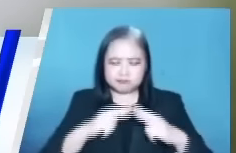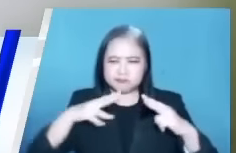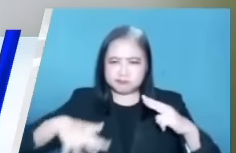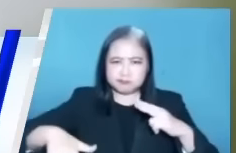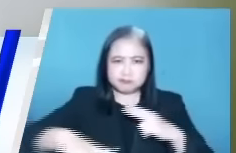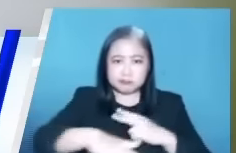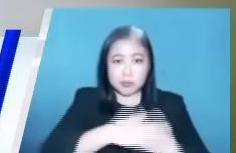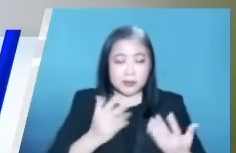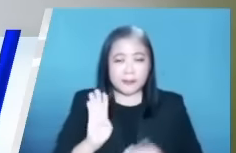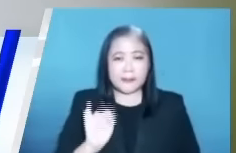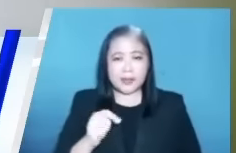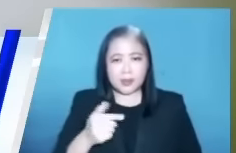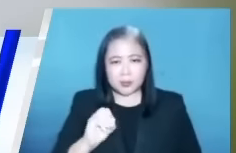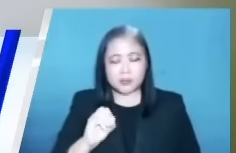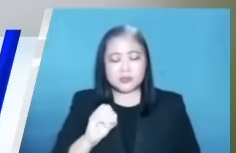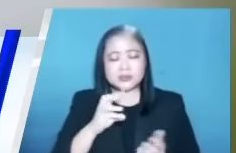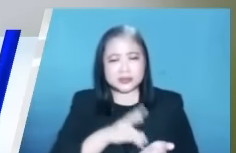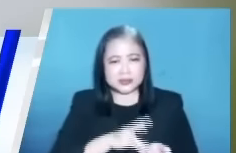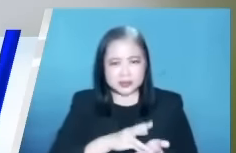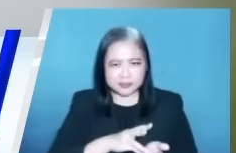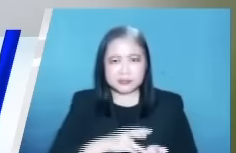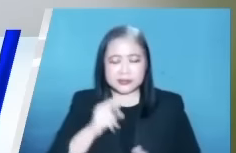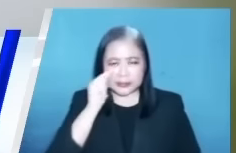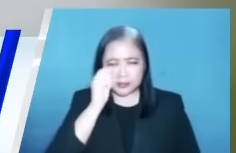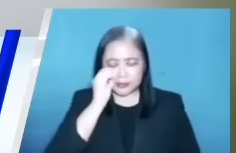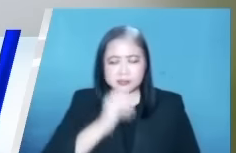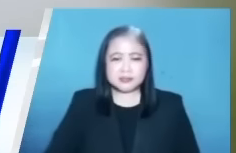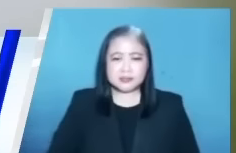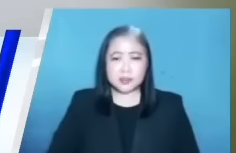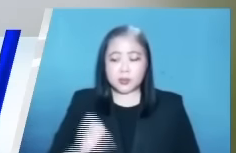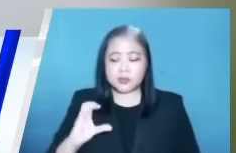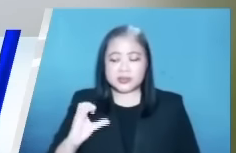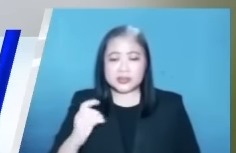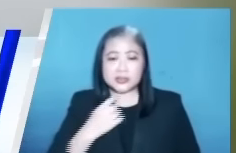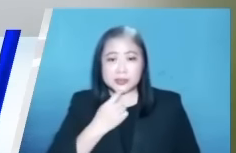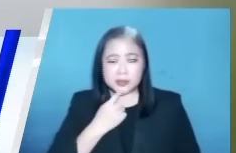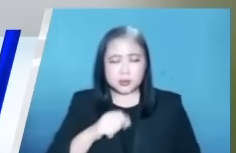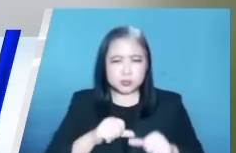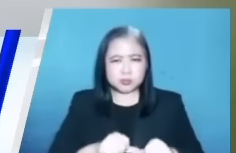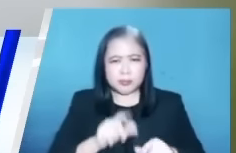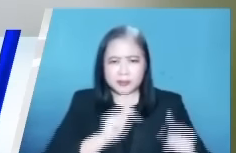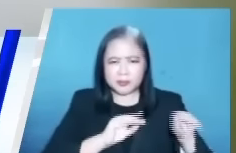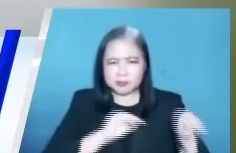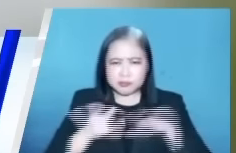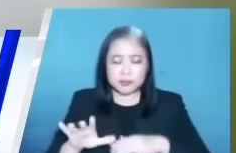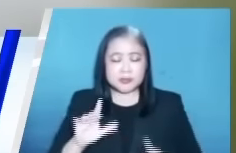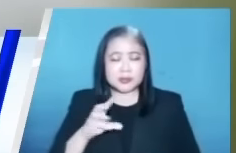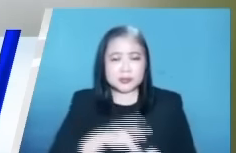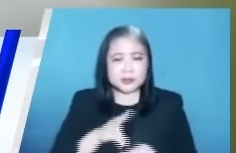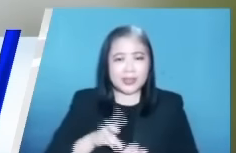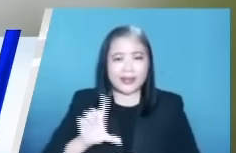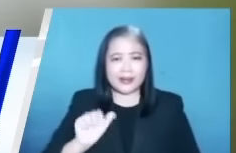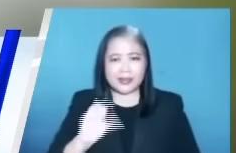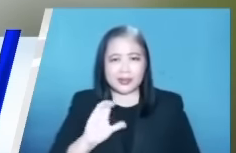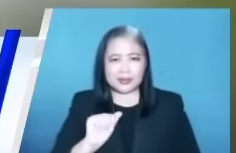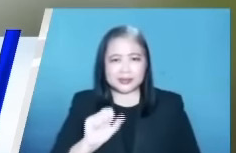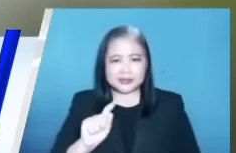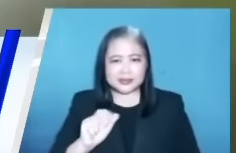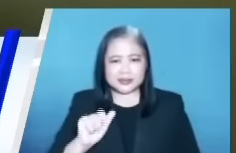Occidental ayon sa office of civil defense patuloy rin ang paglilikas sa mga bayan ng La castellana Himamaylan Hinigaran